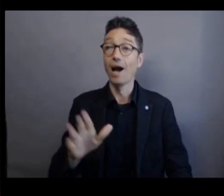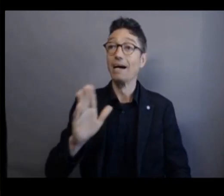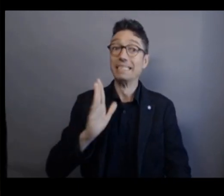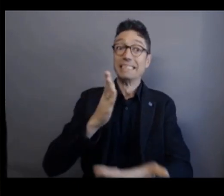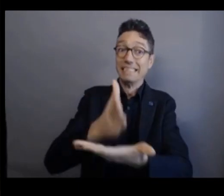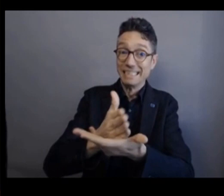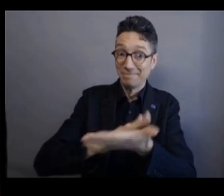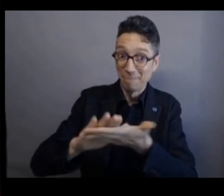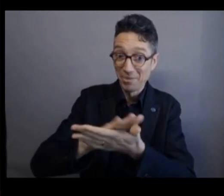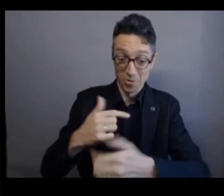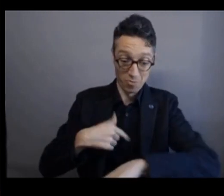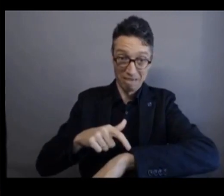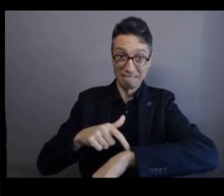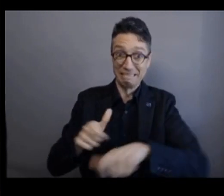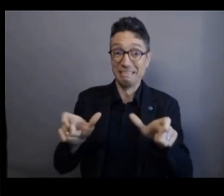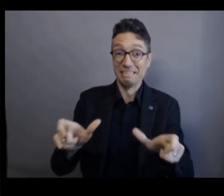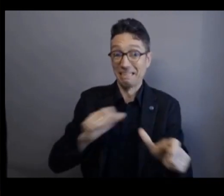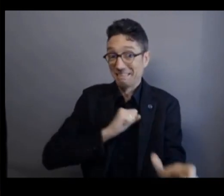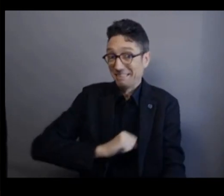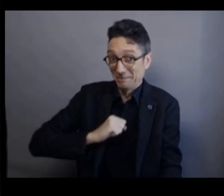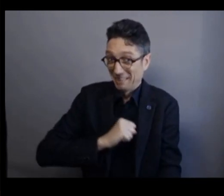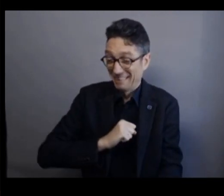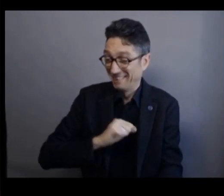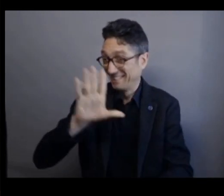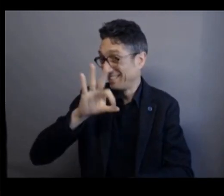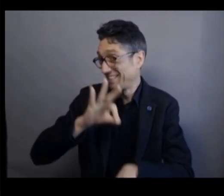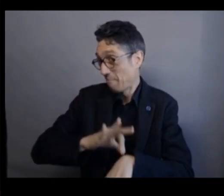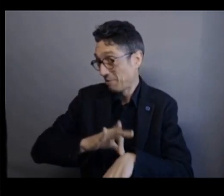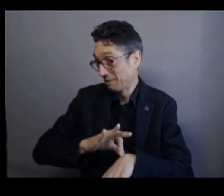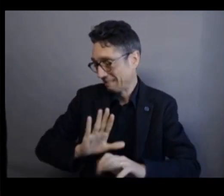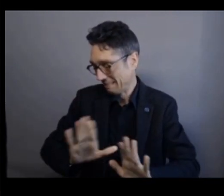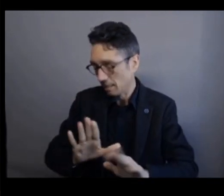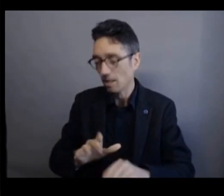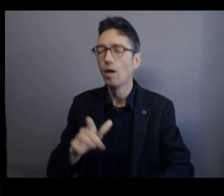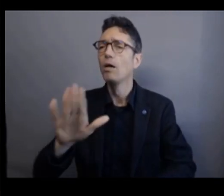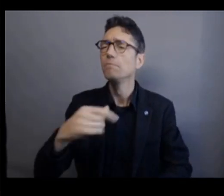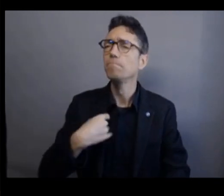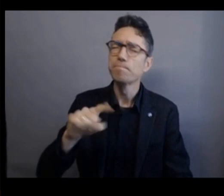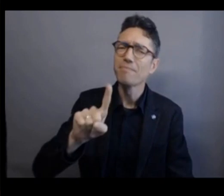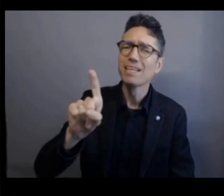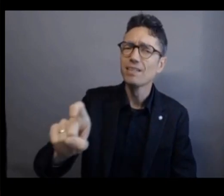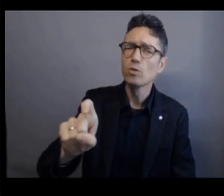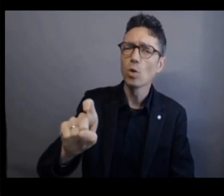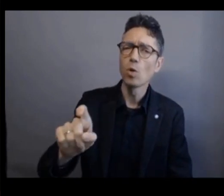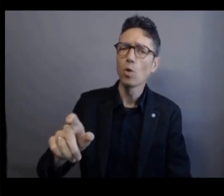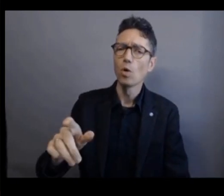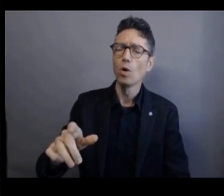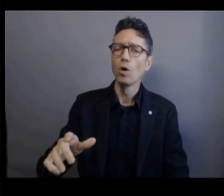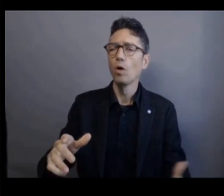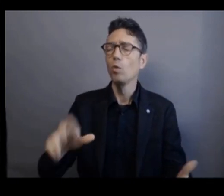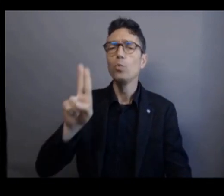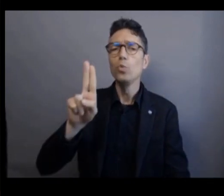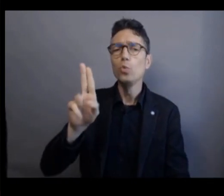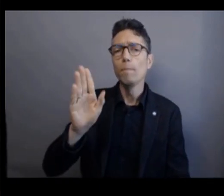rôle-là. Il reste 5 minutes à Mou. Et j'ai une question, concernant Uber ou d'autres entreprises, d'ailleurs, parce que ce